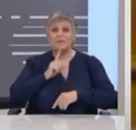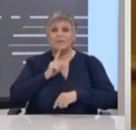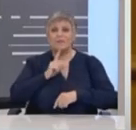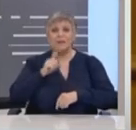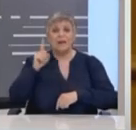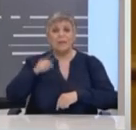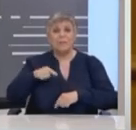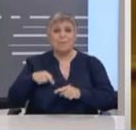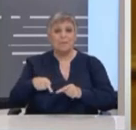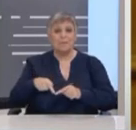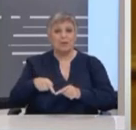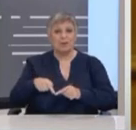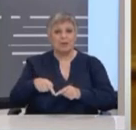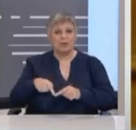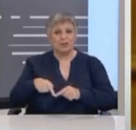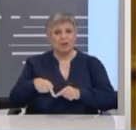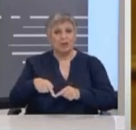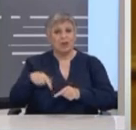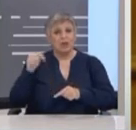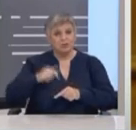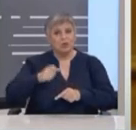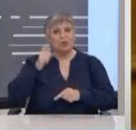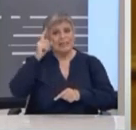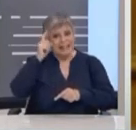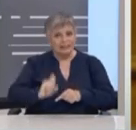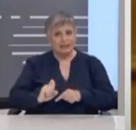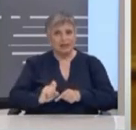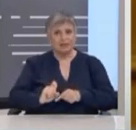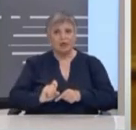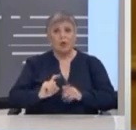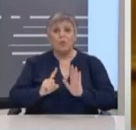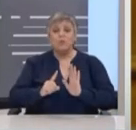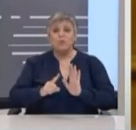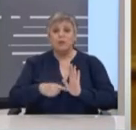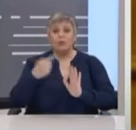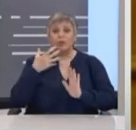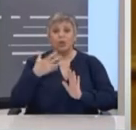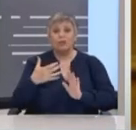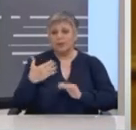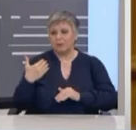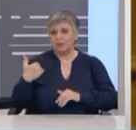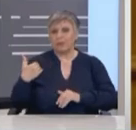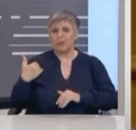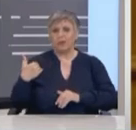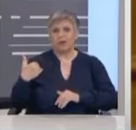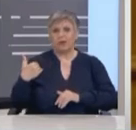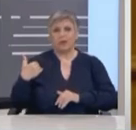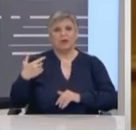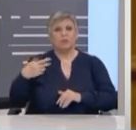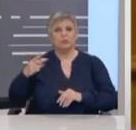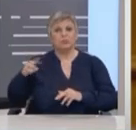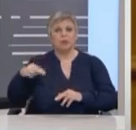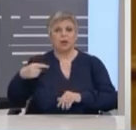Σε αυτό το γύρο της διαπραγμάτευσης, σε αυτή την προσπάθεια που κάναμε και συνεχίζουμε, γιατί θα συνεχίσουμε να κάνουμε, για να δοθεί μια